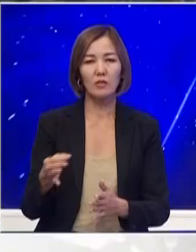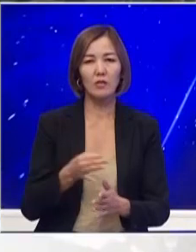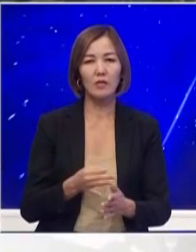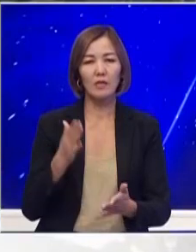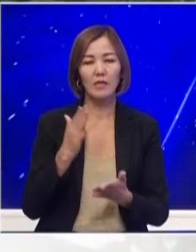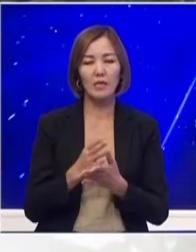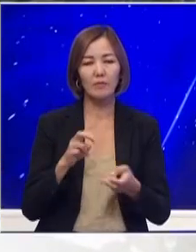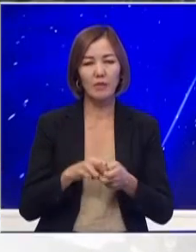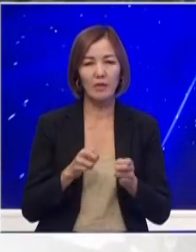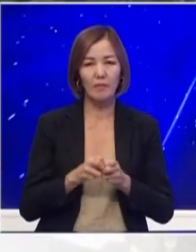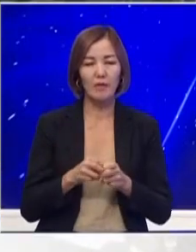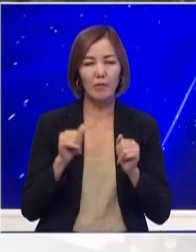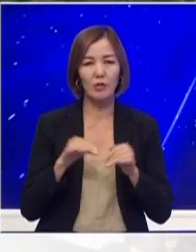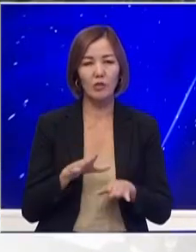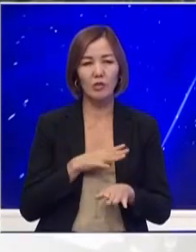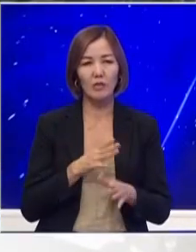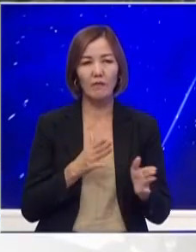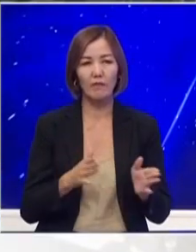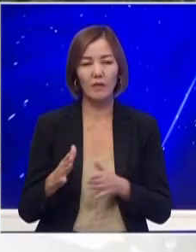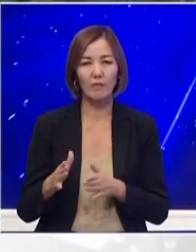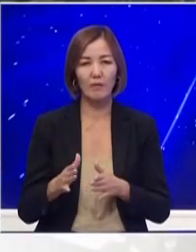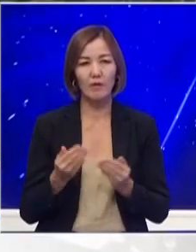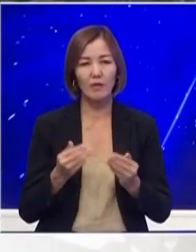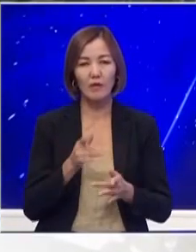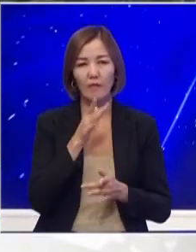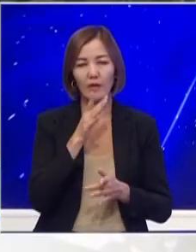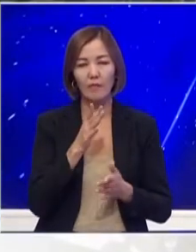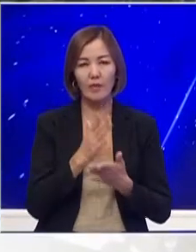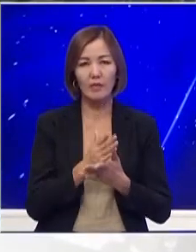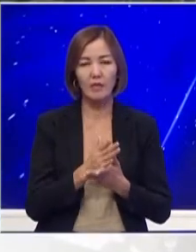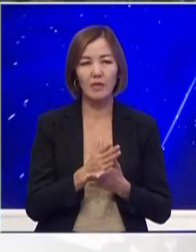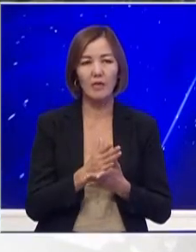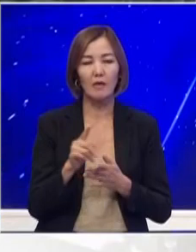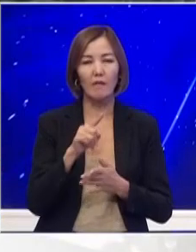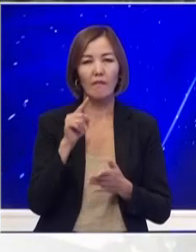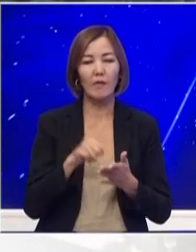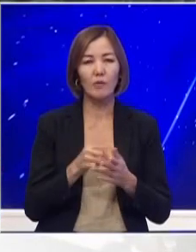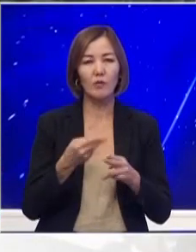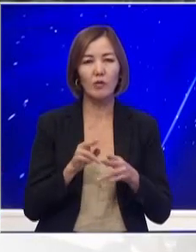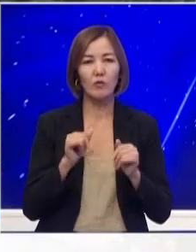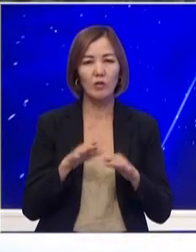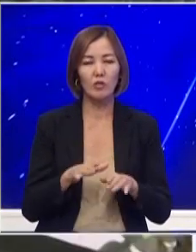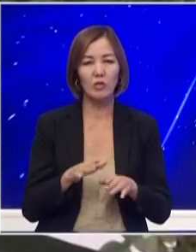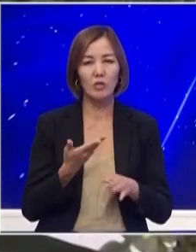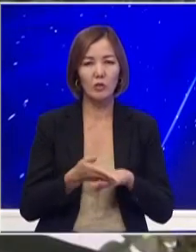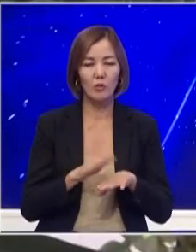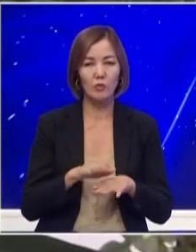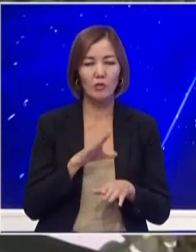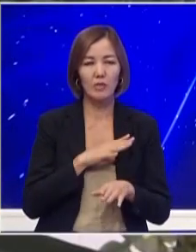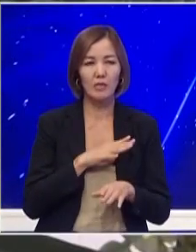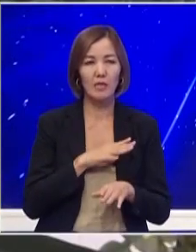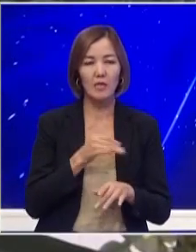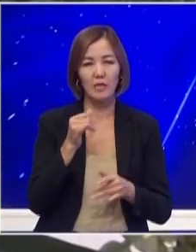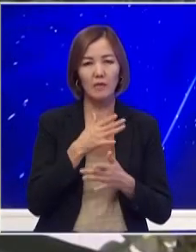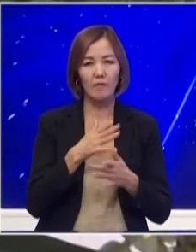Есть проблемы, которые были решены в режиме реального времени. Помимо них существуют вопросы, решения которых вызывают некоторые сложности. Их